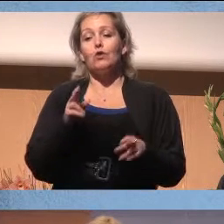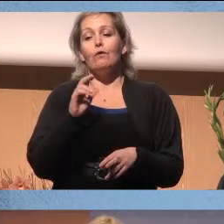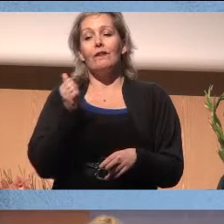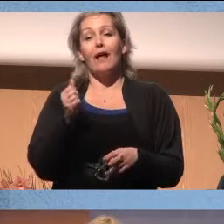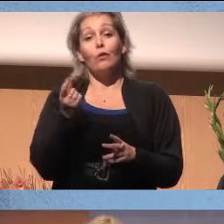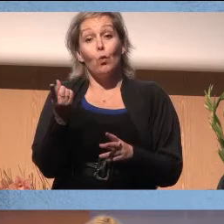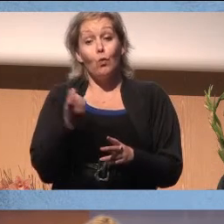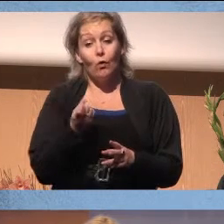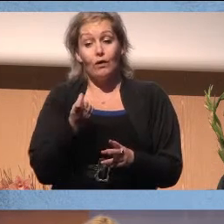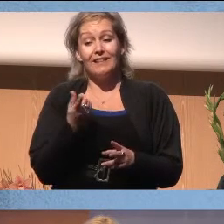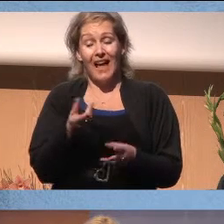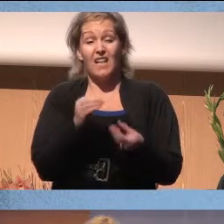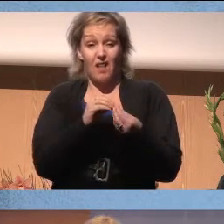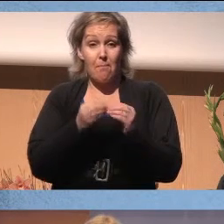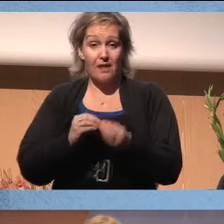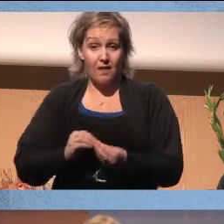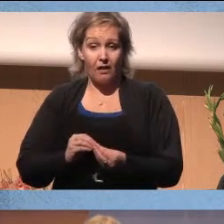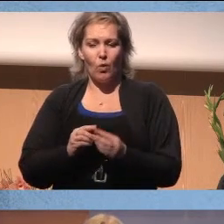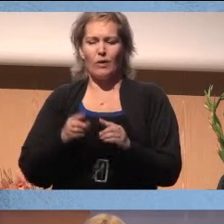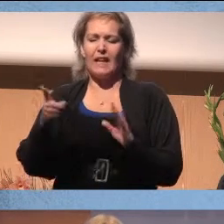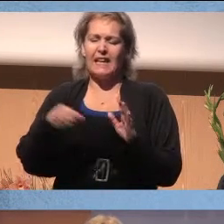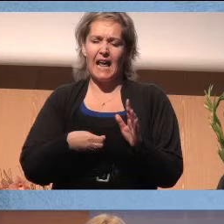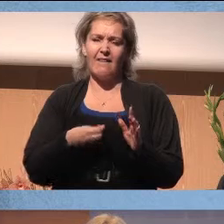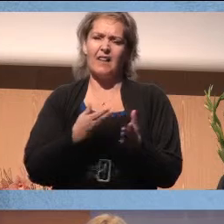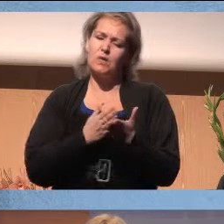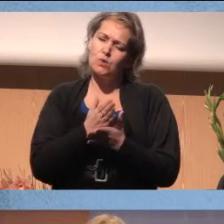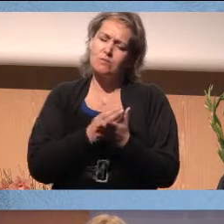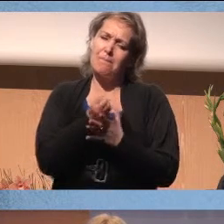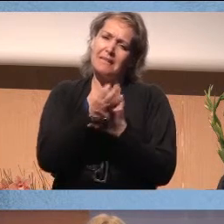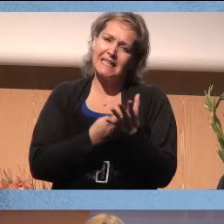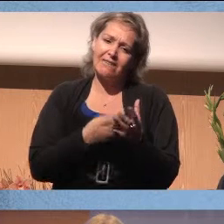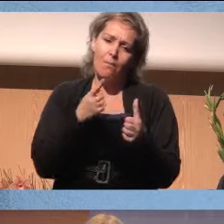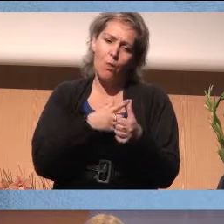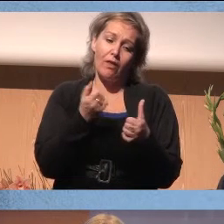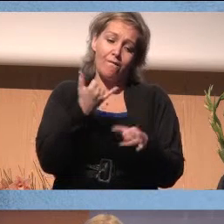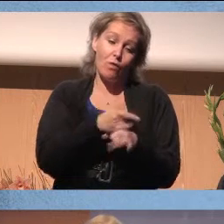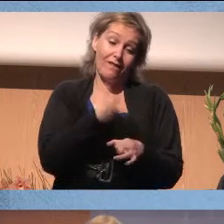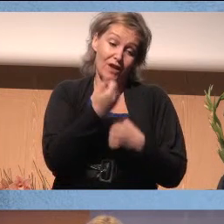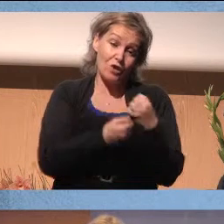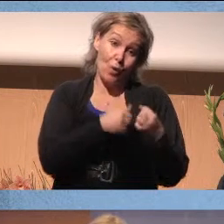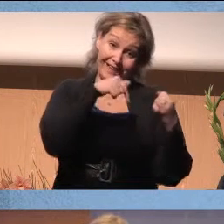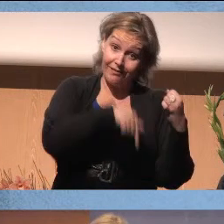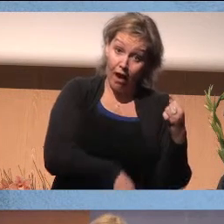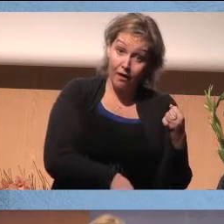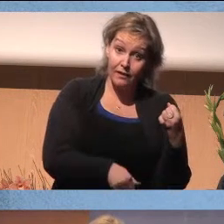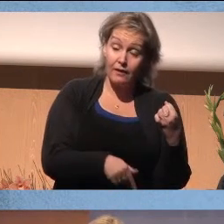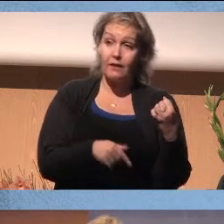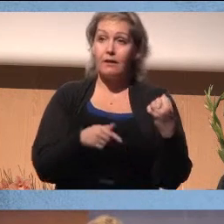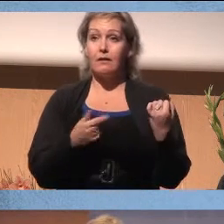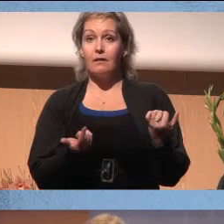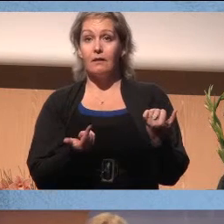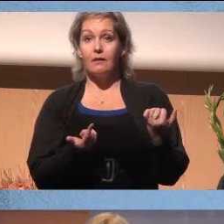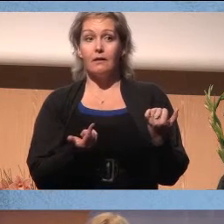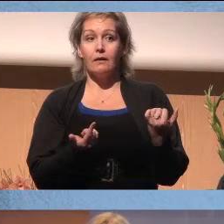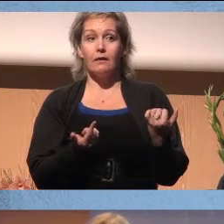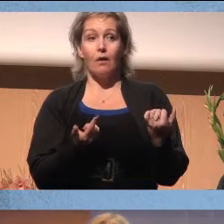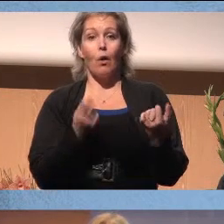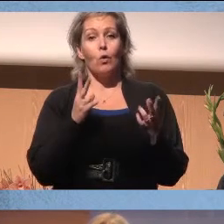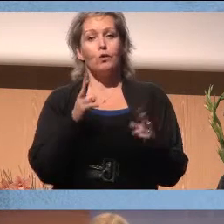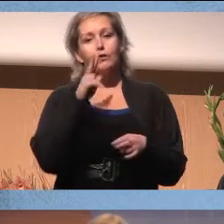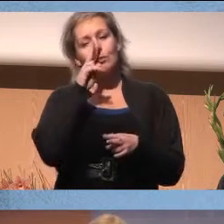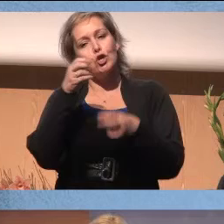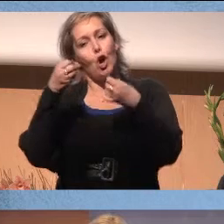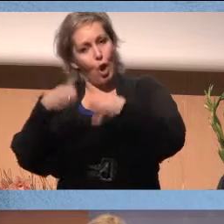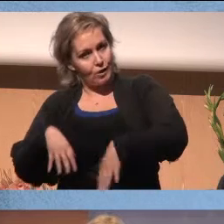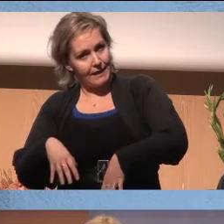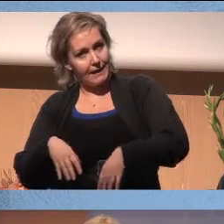at utfordringene sammensatte, og det krever en grundig beskrivelse både av hvordan vi gjør det i dag, så vel som nye